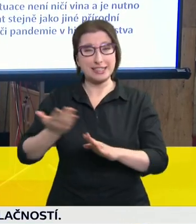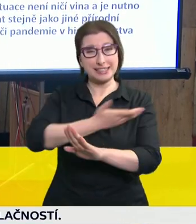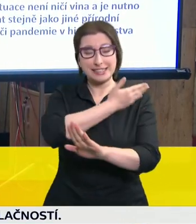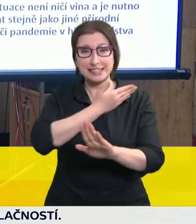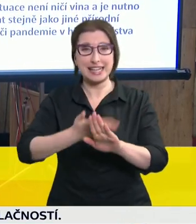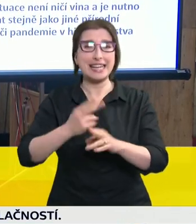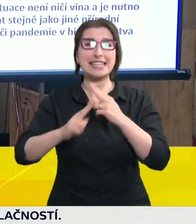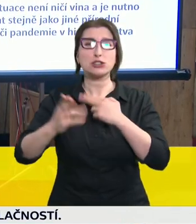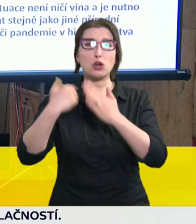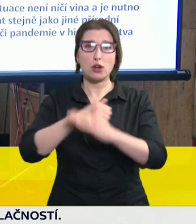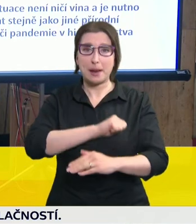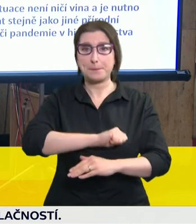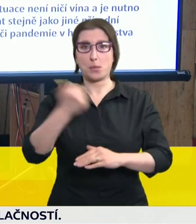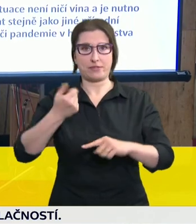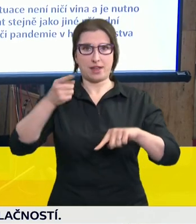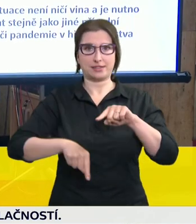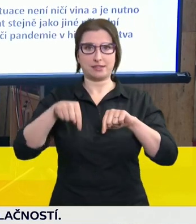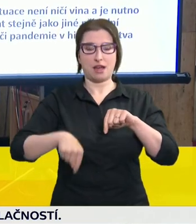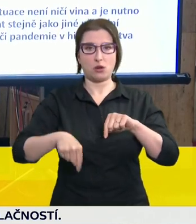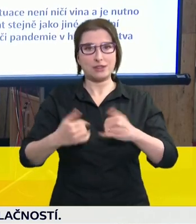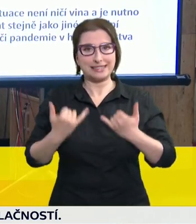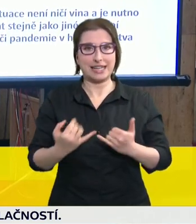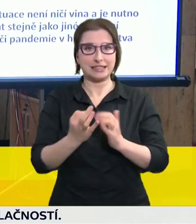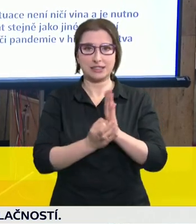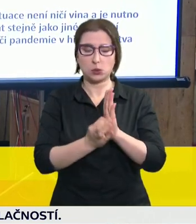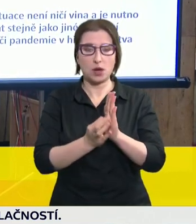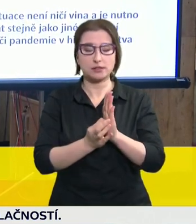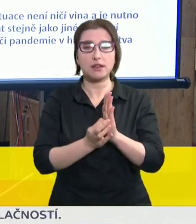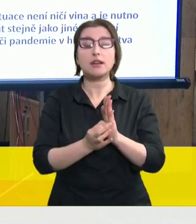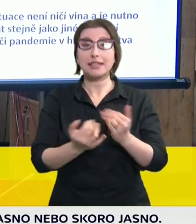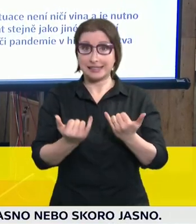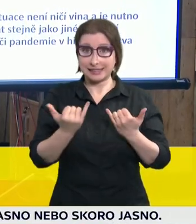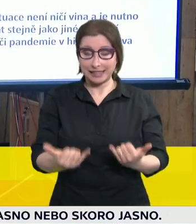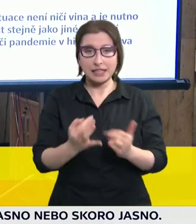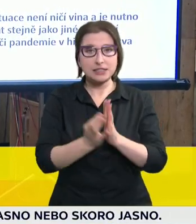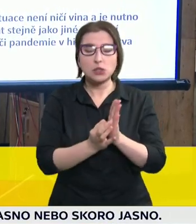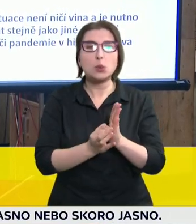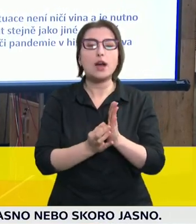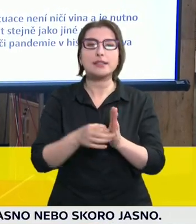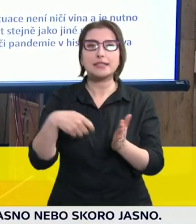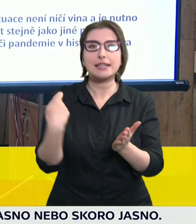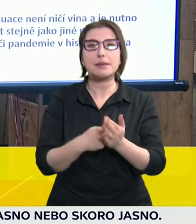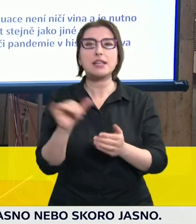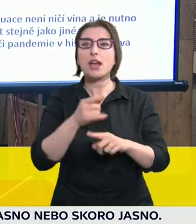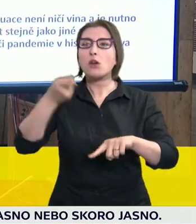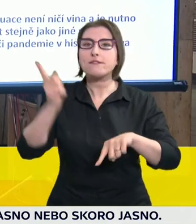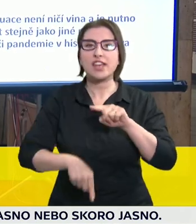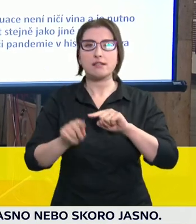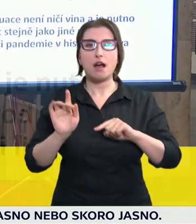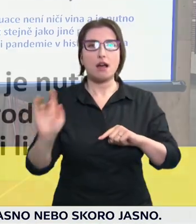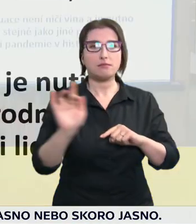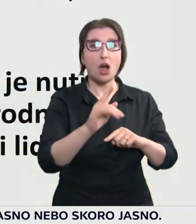nebyla. Je také nutné komentovat to, že současná situace není nikoho vina, ani opozice,